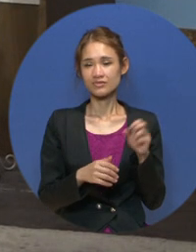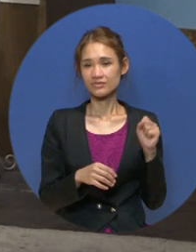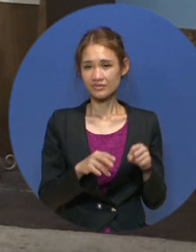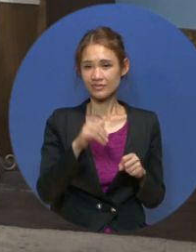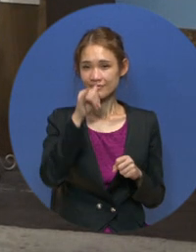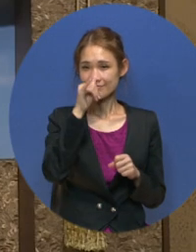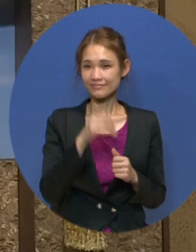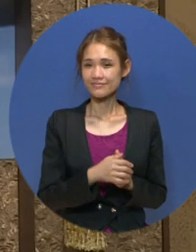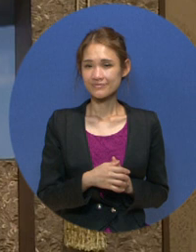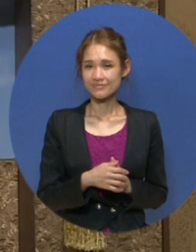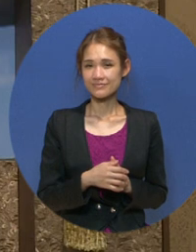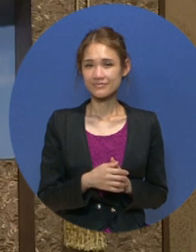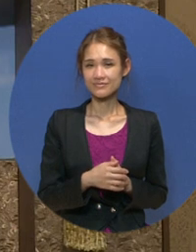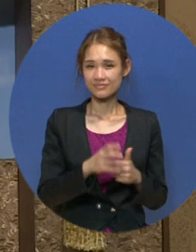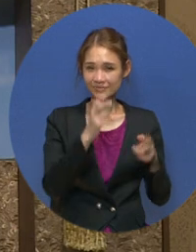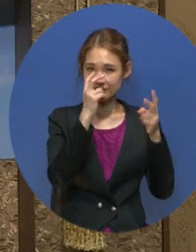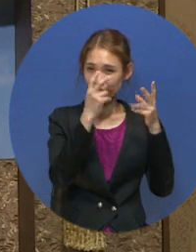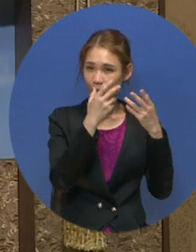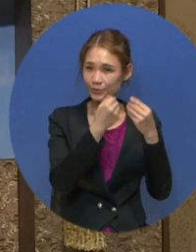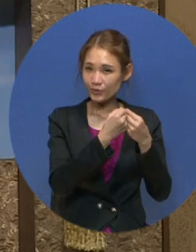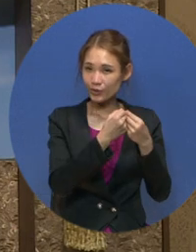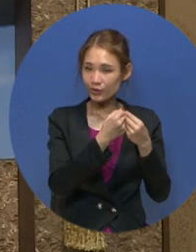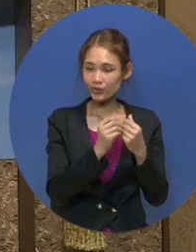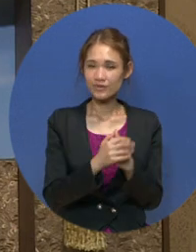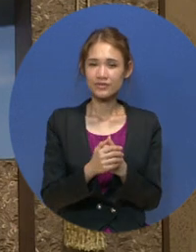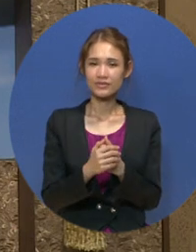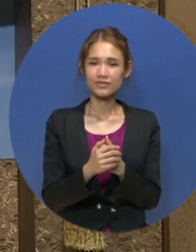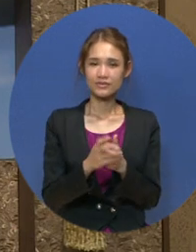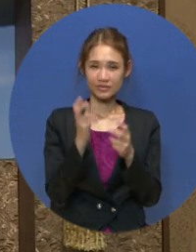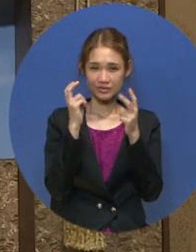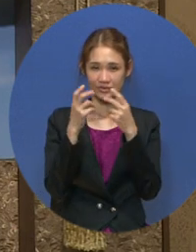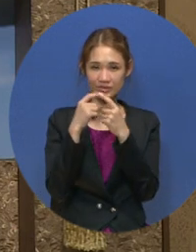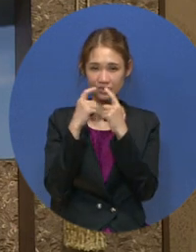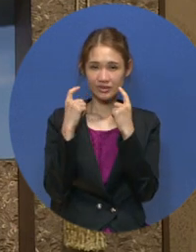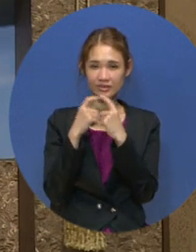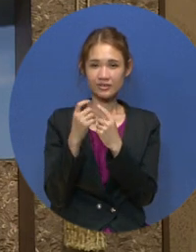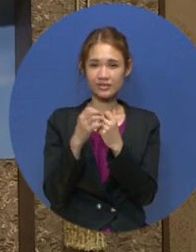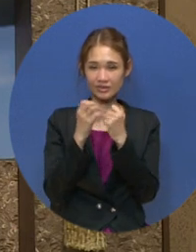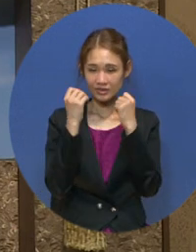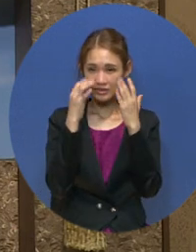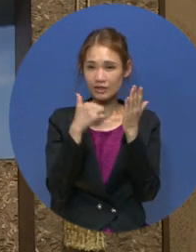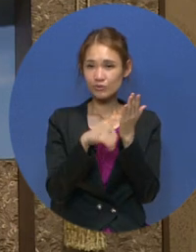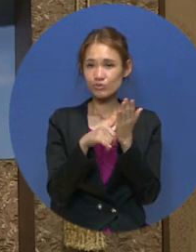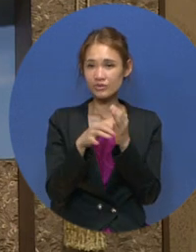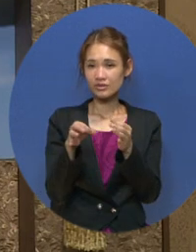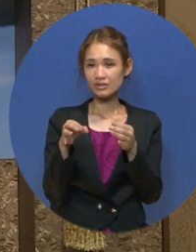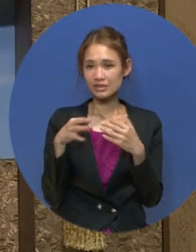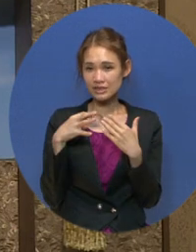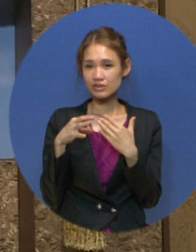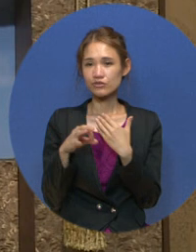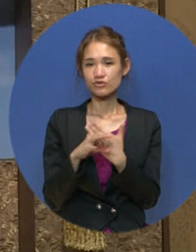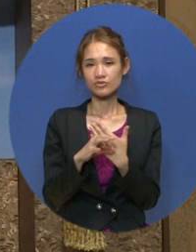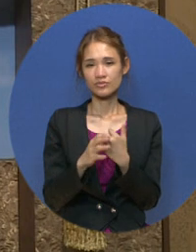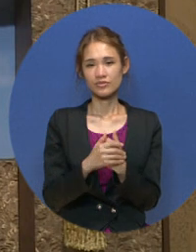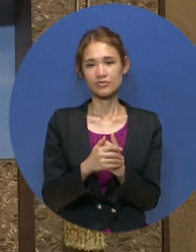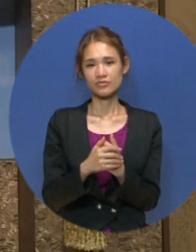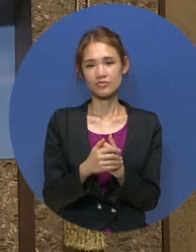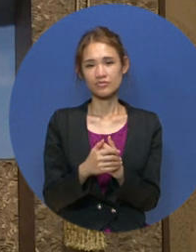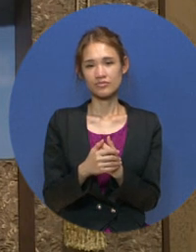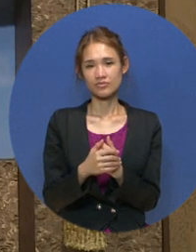있습니다. 기업 같은 경우에는 기업이나 개인 같은 경우에 새 물건들을 기증해 주실 경우에는